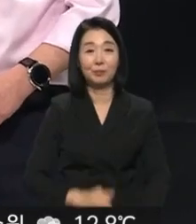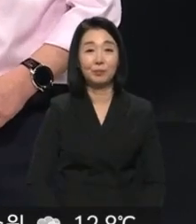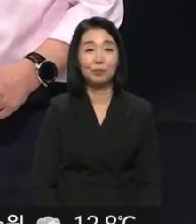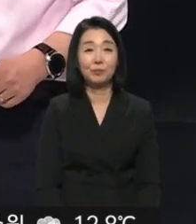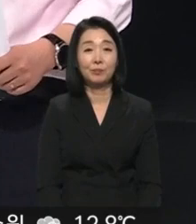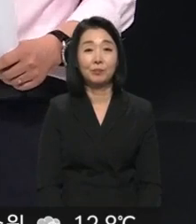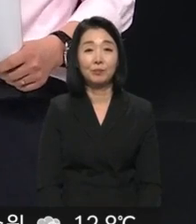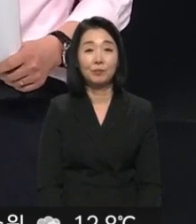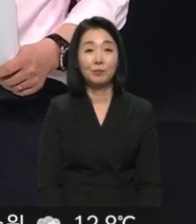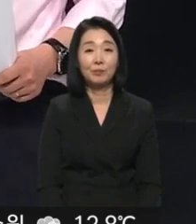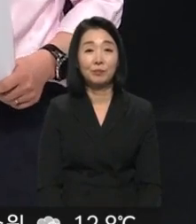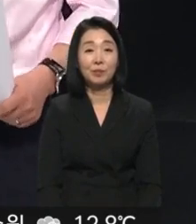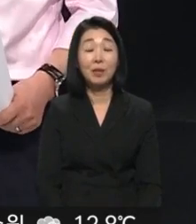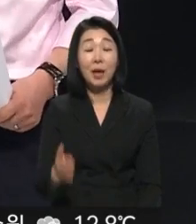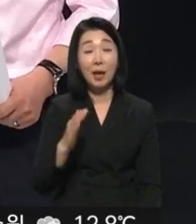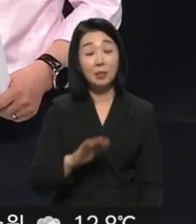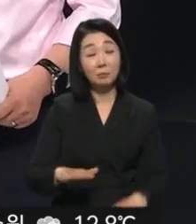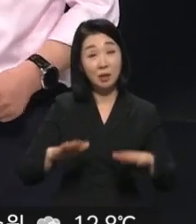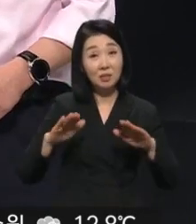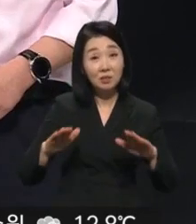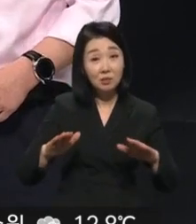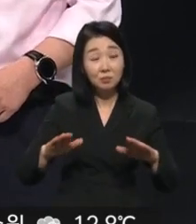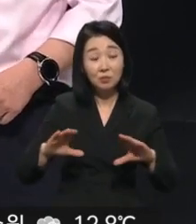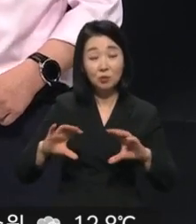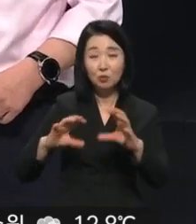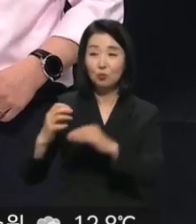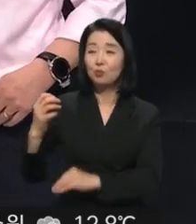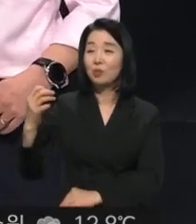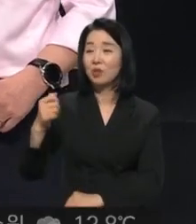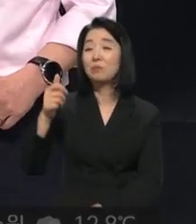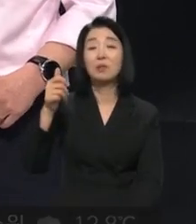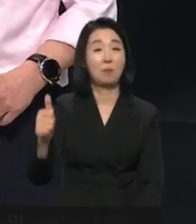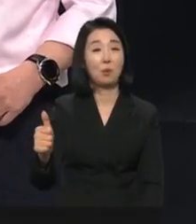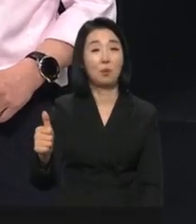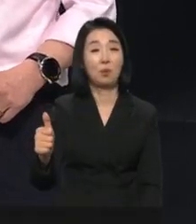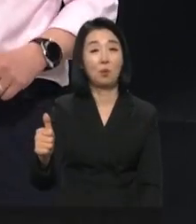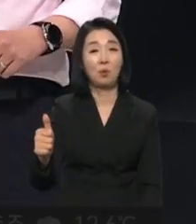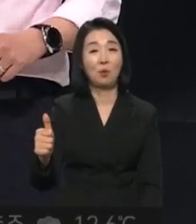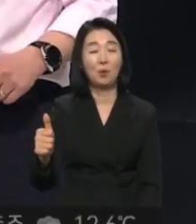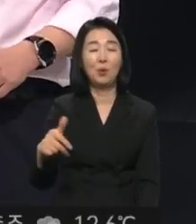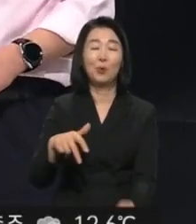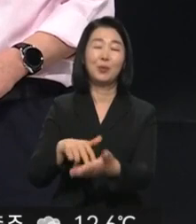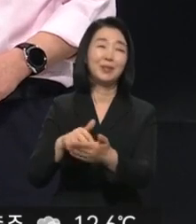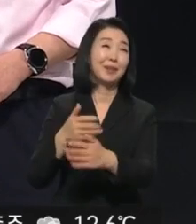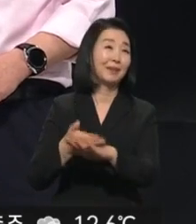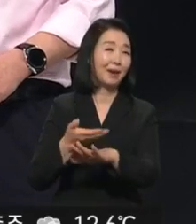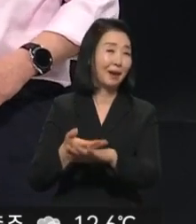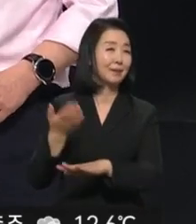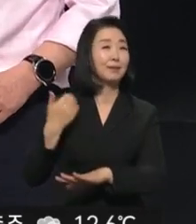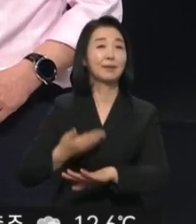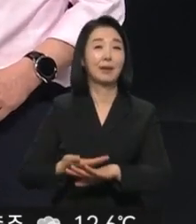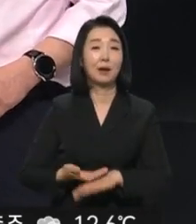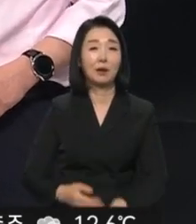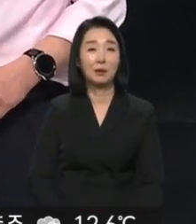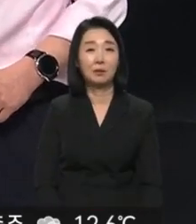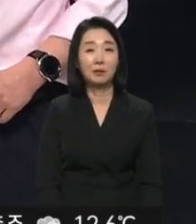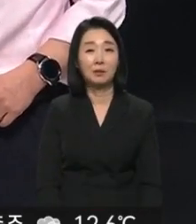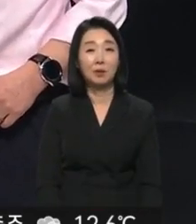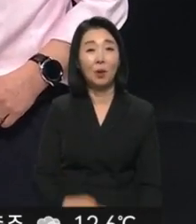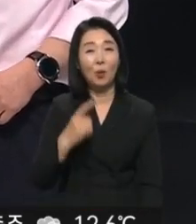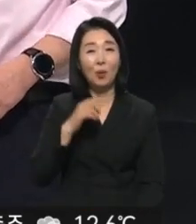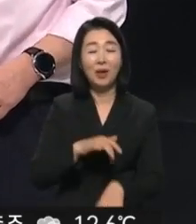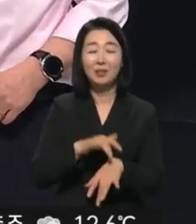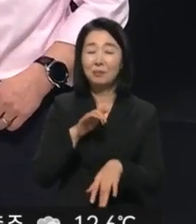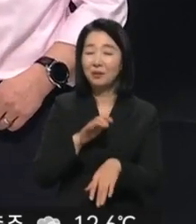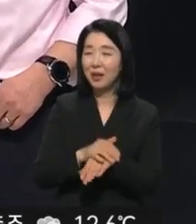있었는데요. 그렇다 하더라도 지금은 여당의 수장이죠. 위치가 달라졌습니다. 더욱이